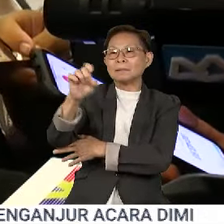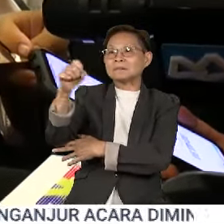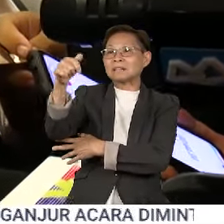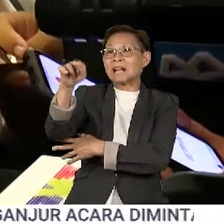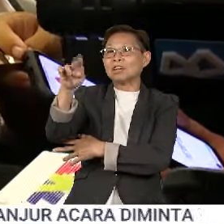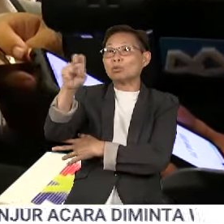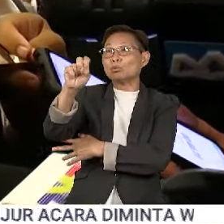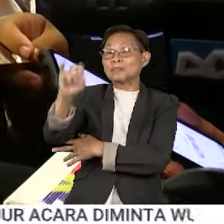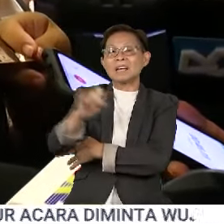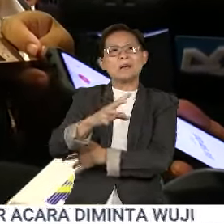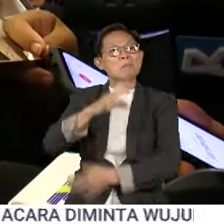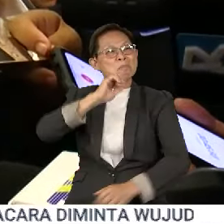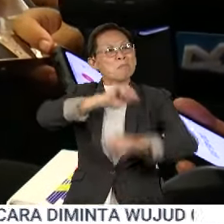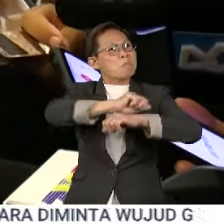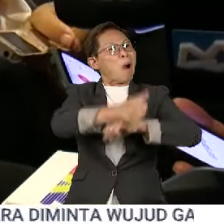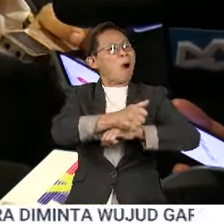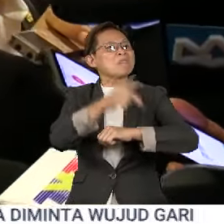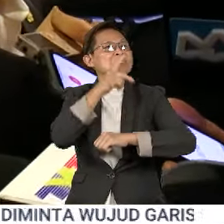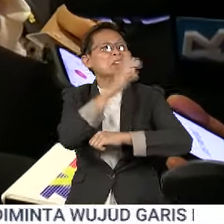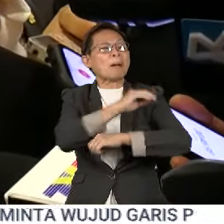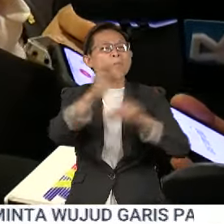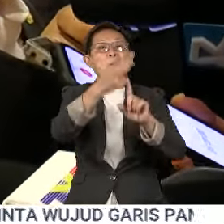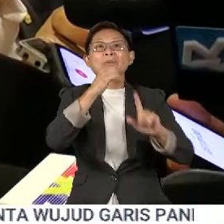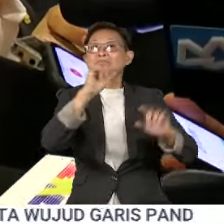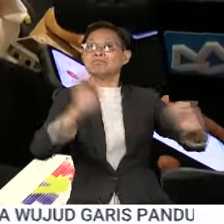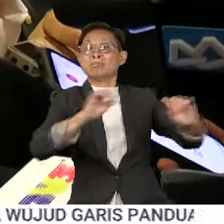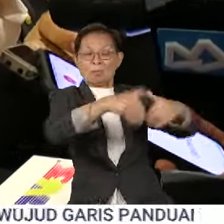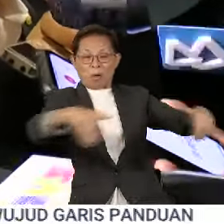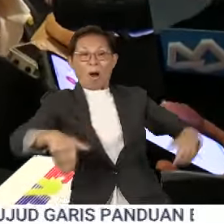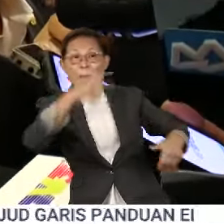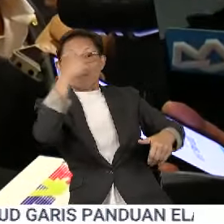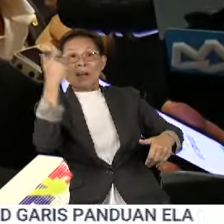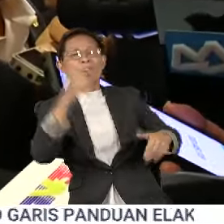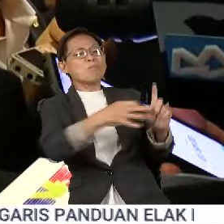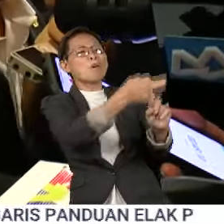mendakwa Kedah dan Pulau Pinang tidak ada sempadan kerana Pulau Pinang masih hak Kedah.